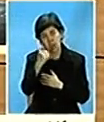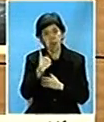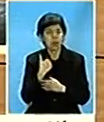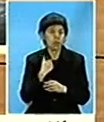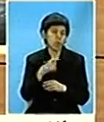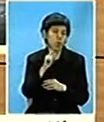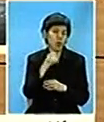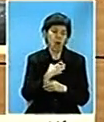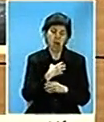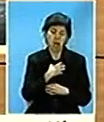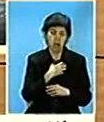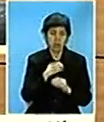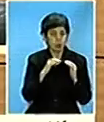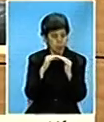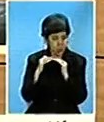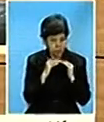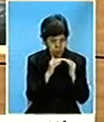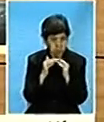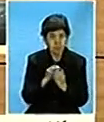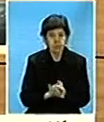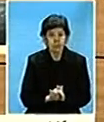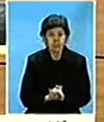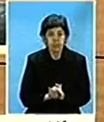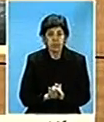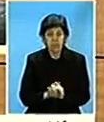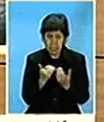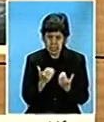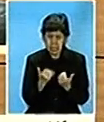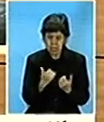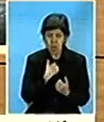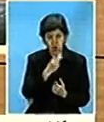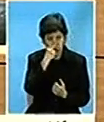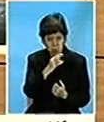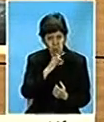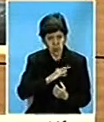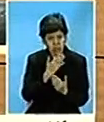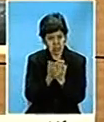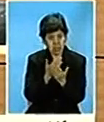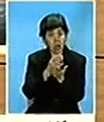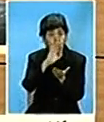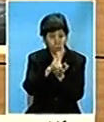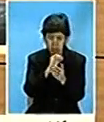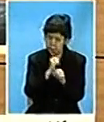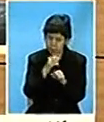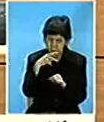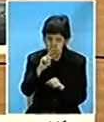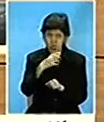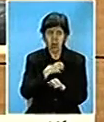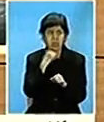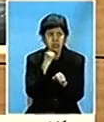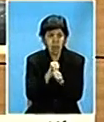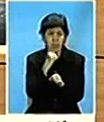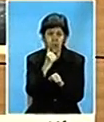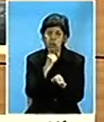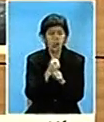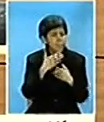ณค่าและมีประโยชน์อย่างเท่าเทียมกันท่านประธานครับสิ่งเหล่านี้เป็นสิ่งที่เห็นได้ว่าการใช้งบประมาณให้เป็นประโยชน์นั้นทำได้ครับท